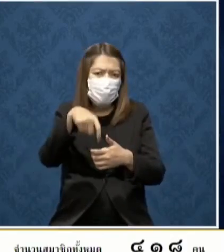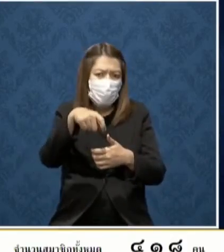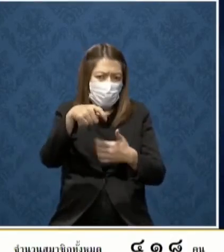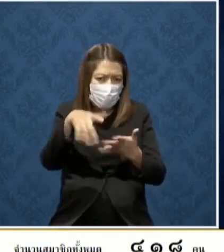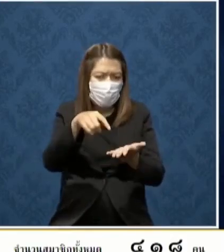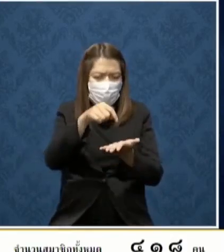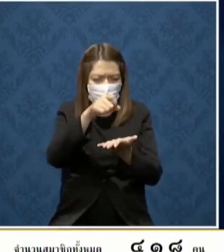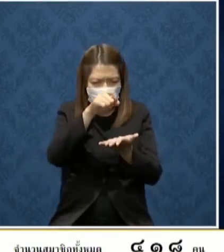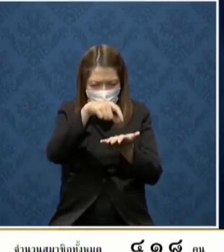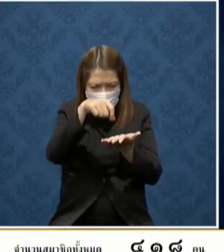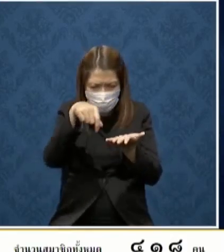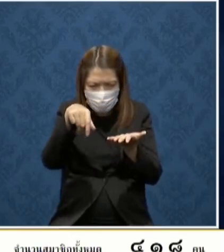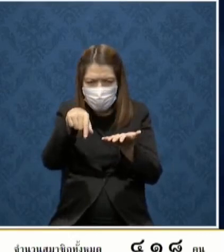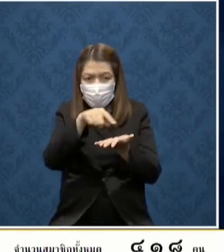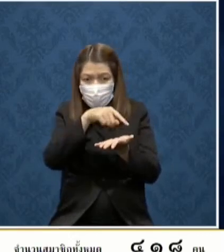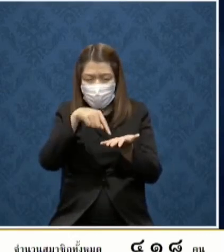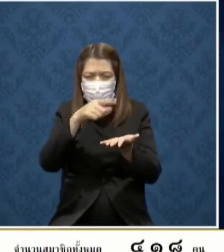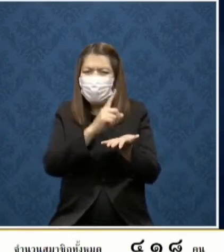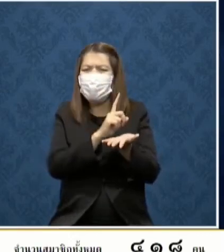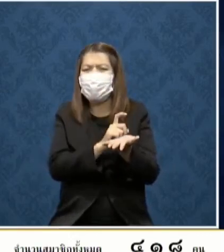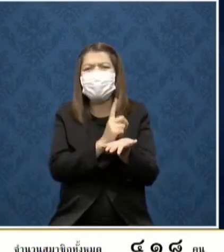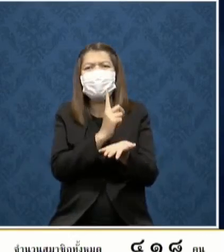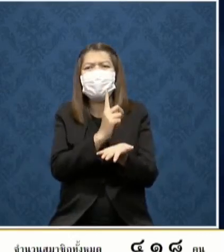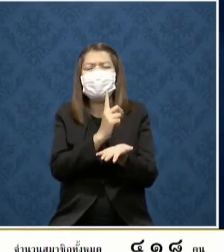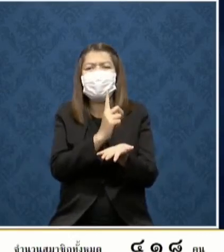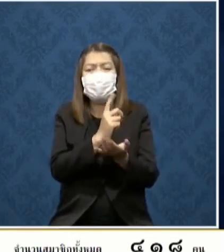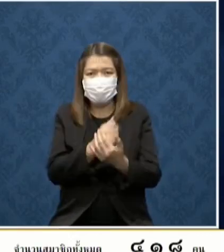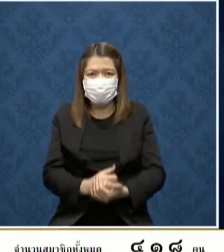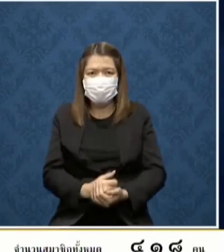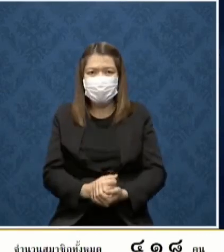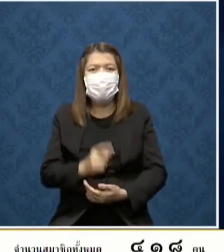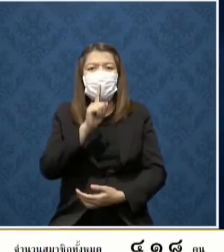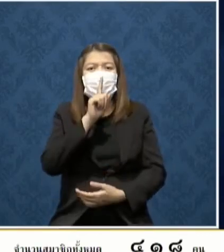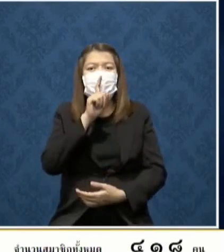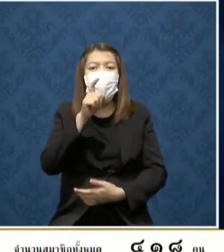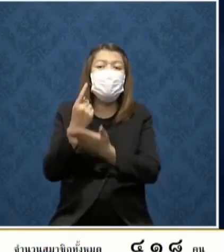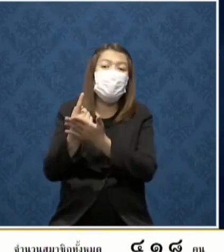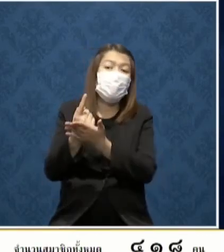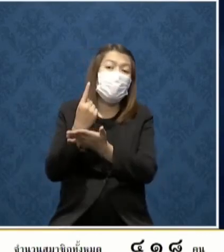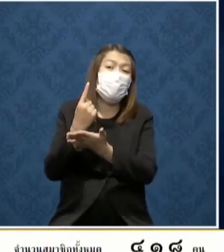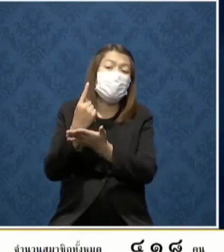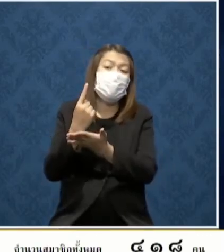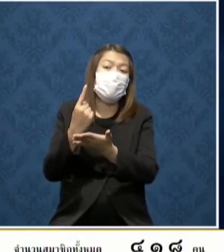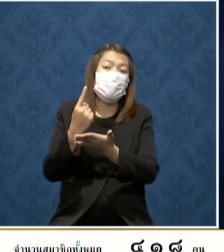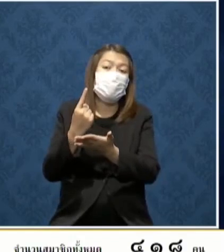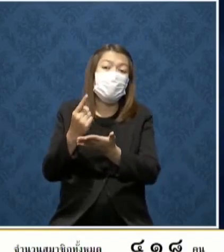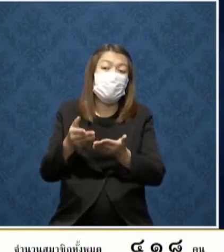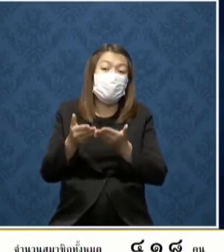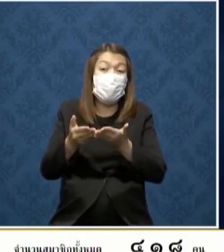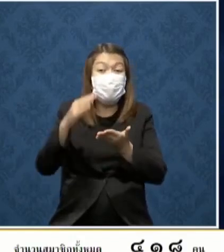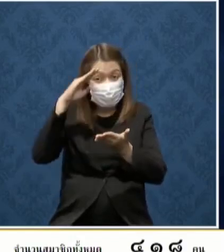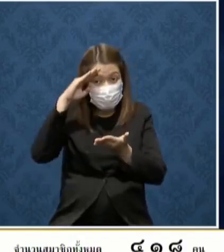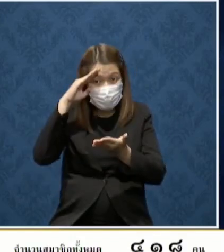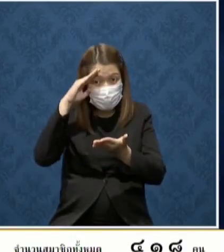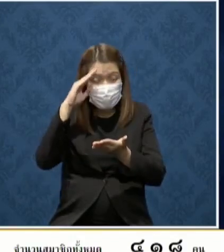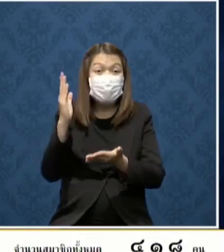โลาตอทนวมา Jade 2017ต่อผู้แนขกลทบเรือ Groß Bonillaไปห